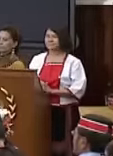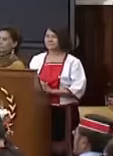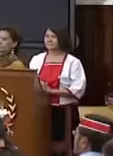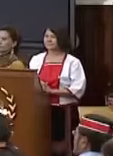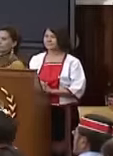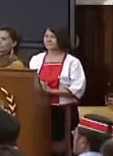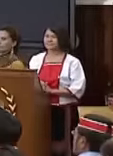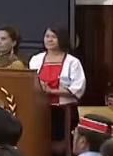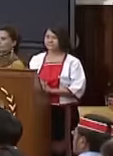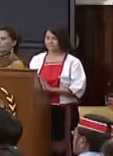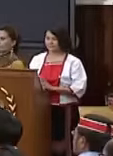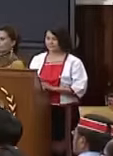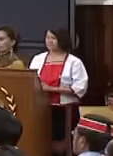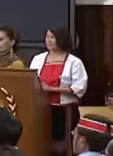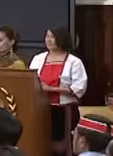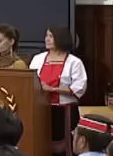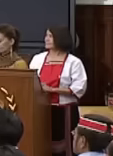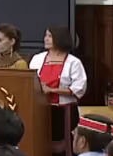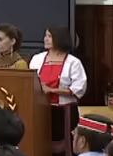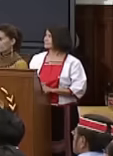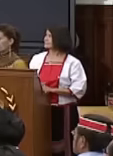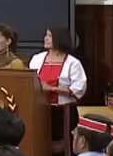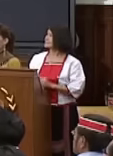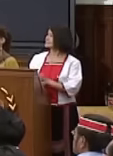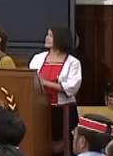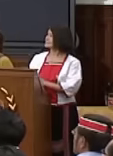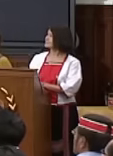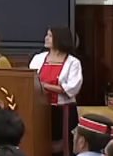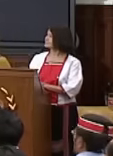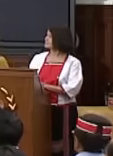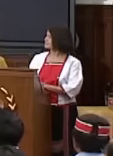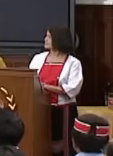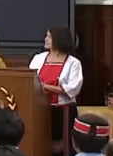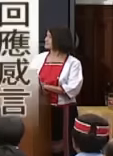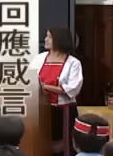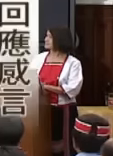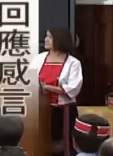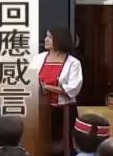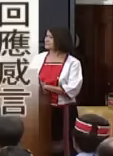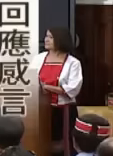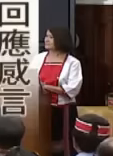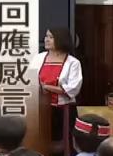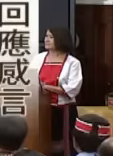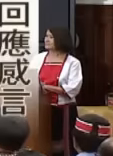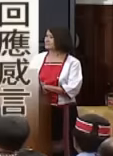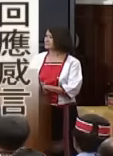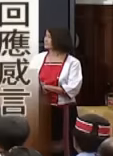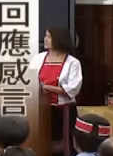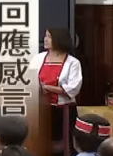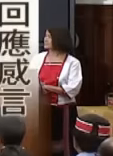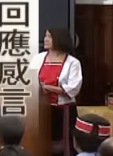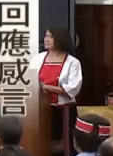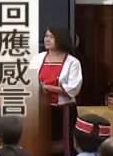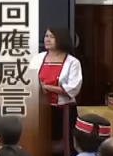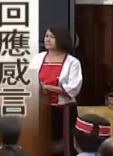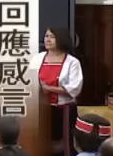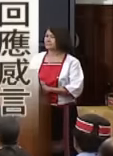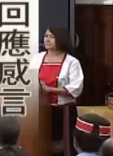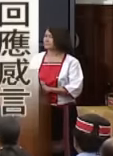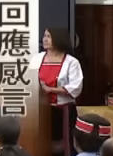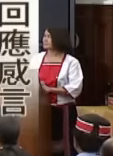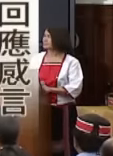请原住民族代表发表回应。 哦，代表你比马在多，怎么不啦？一转是个大个人，多是你